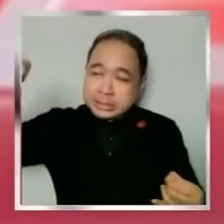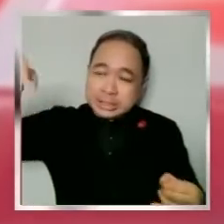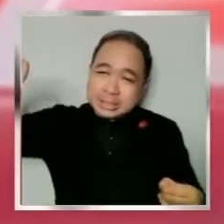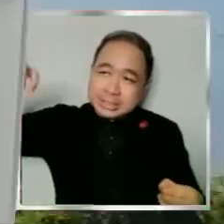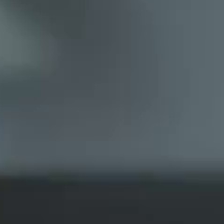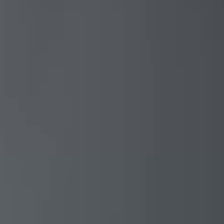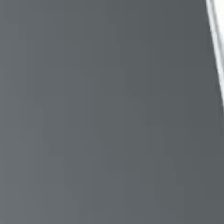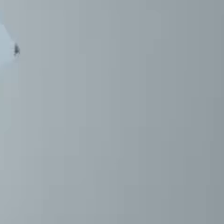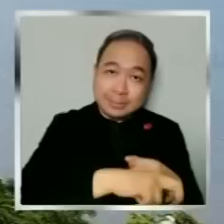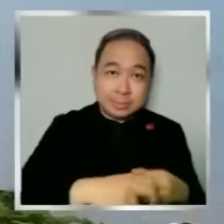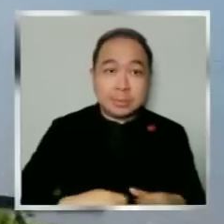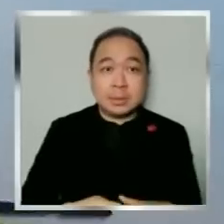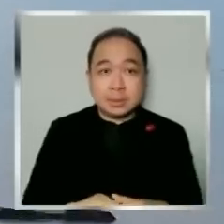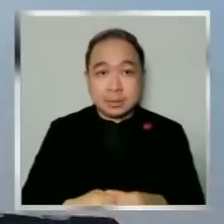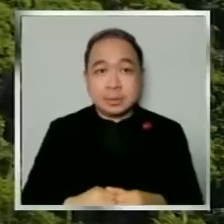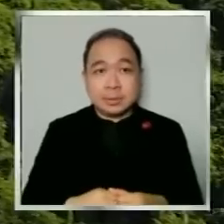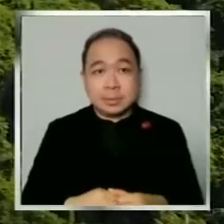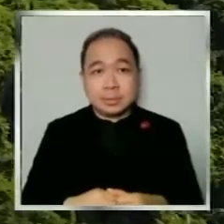Zumali.